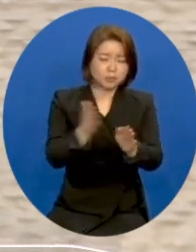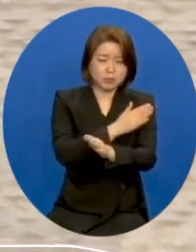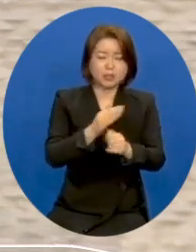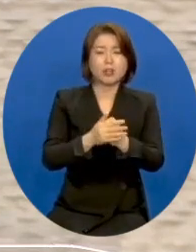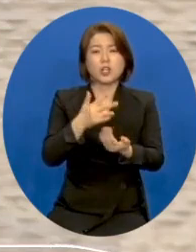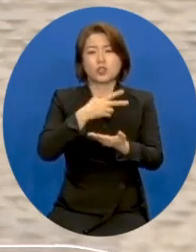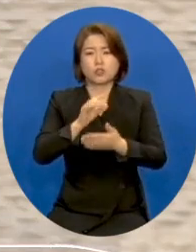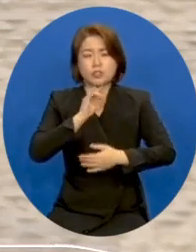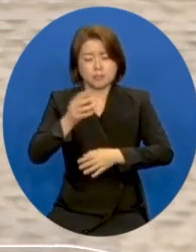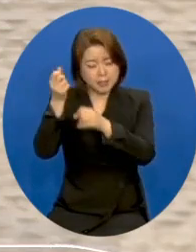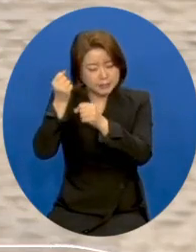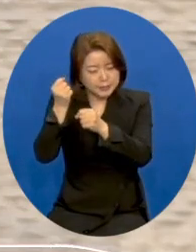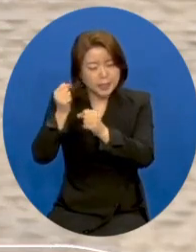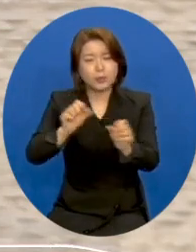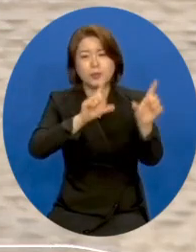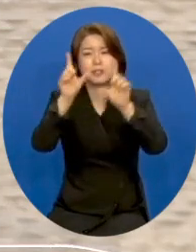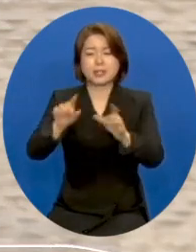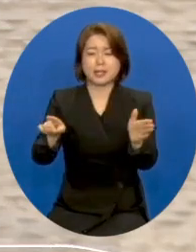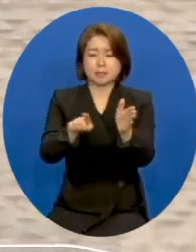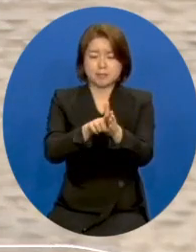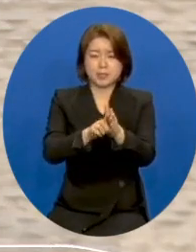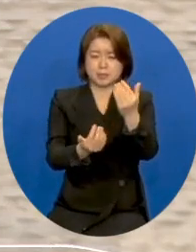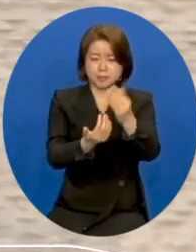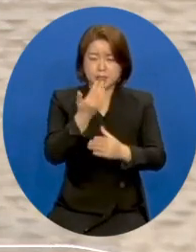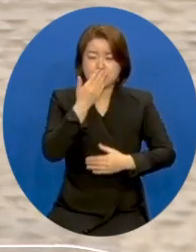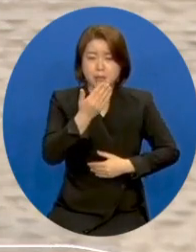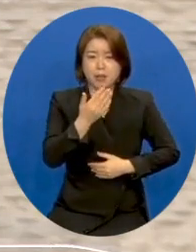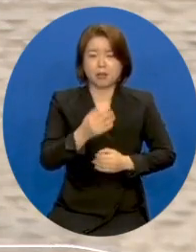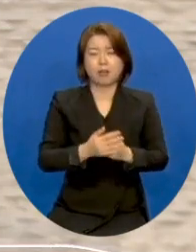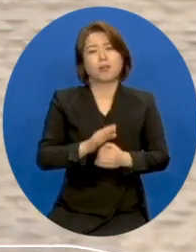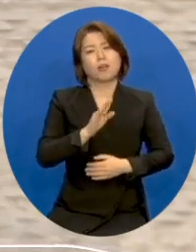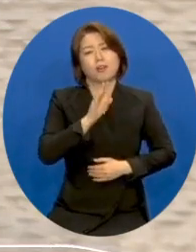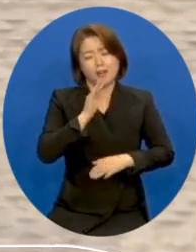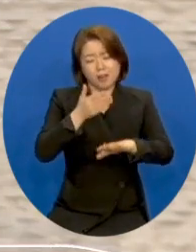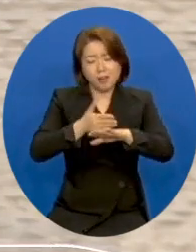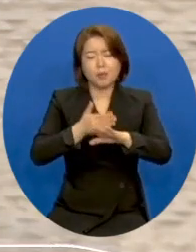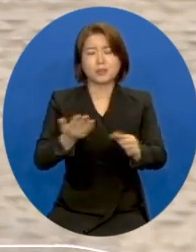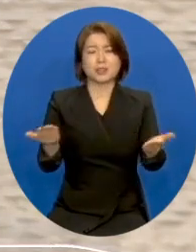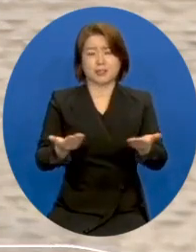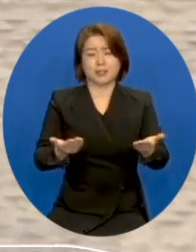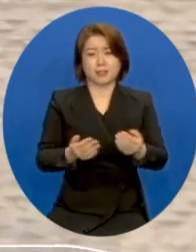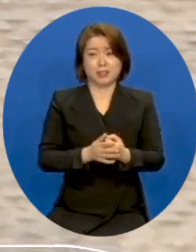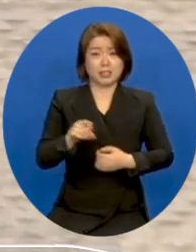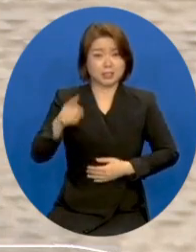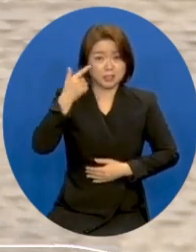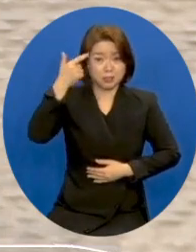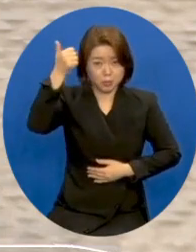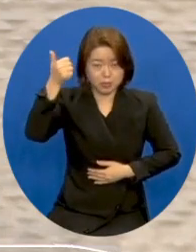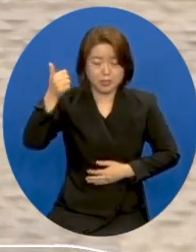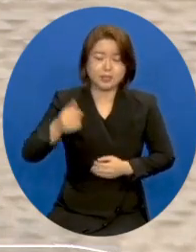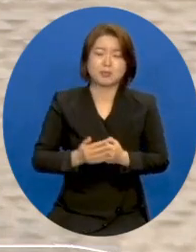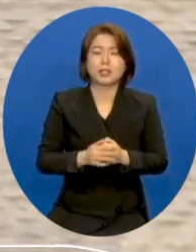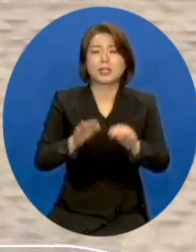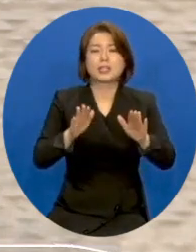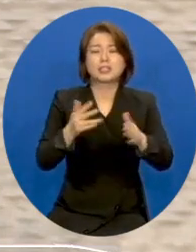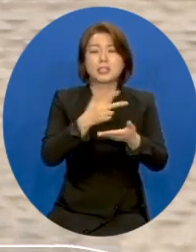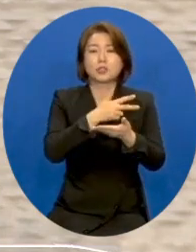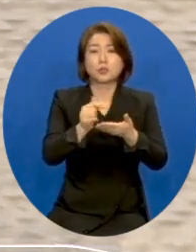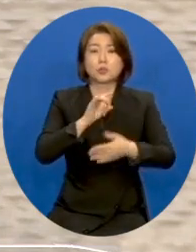믿음이 생겼다는 것입니다. 너무나 감사한 일이죠. 그 목사님이 이제는 주님만